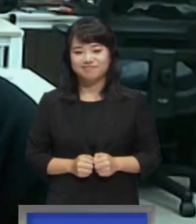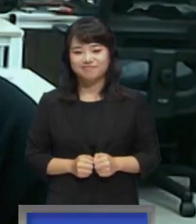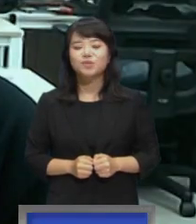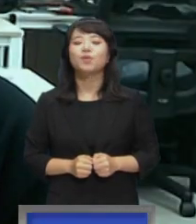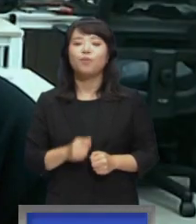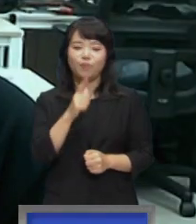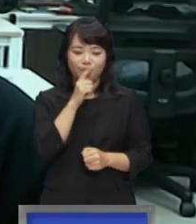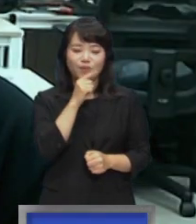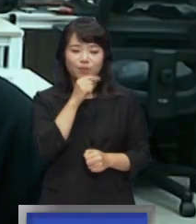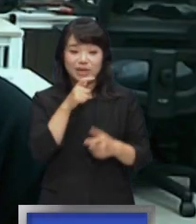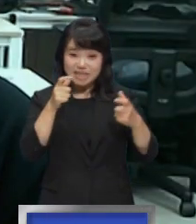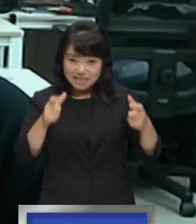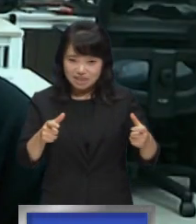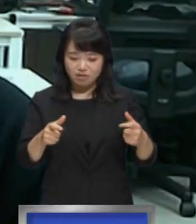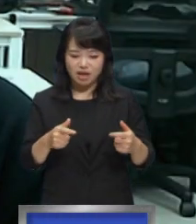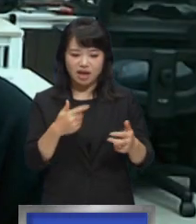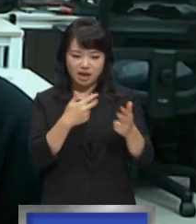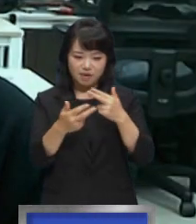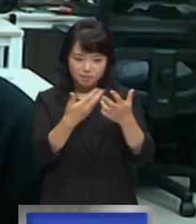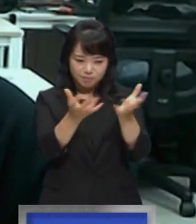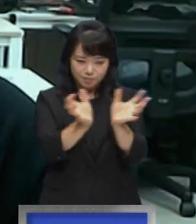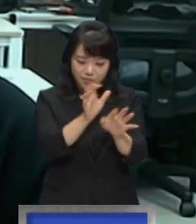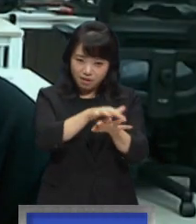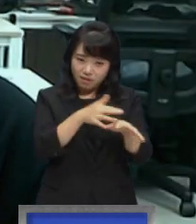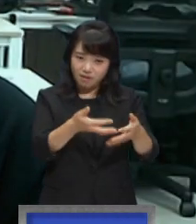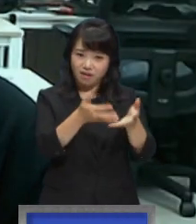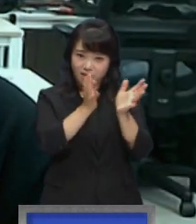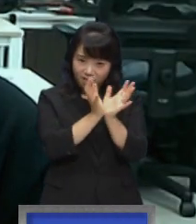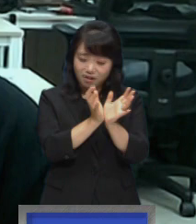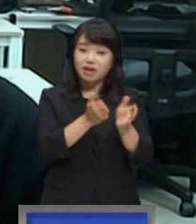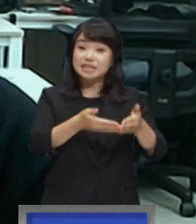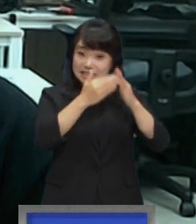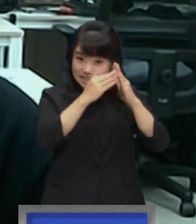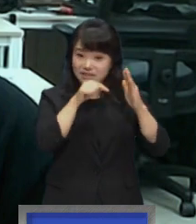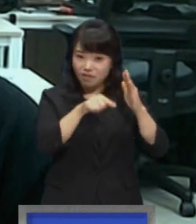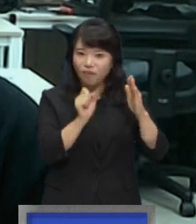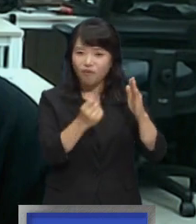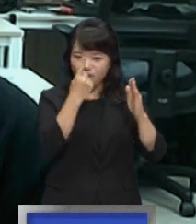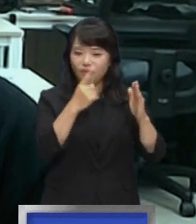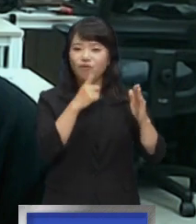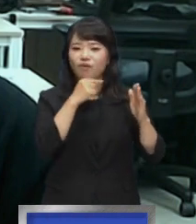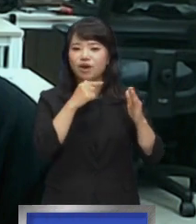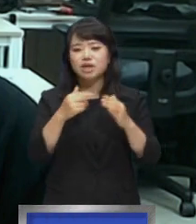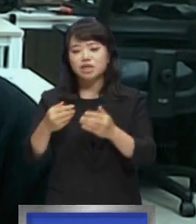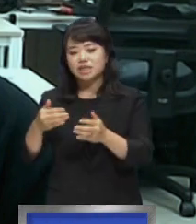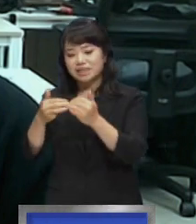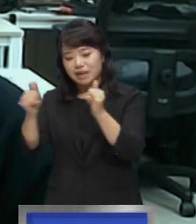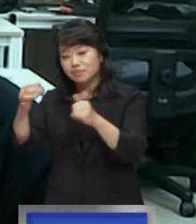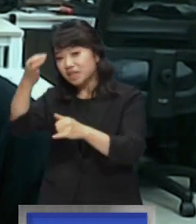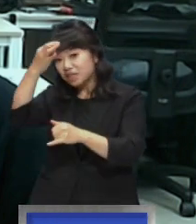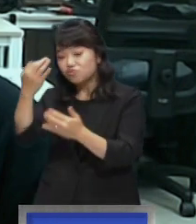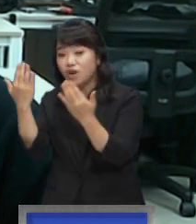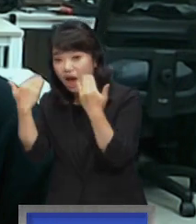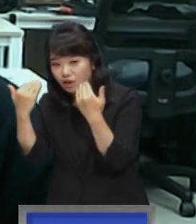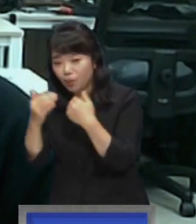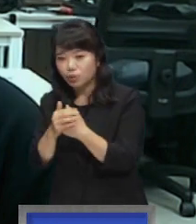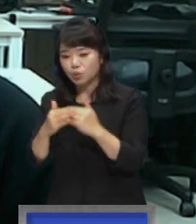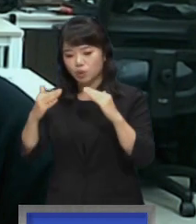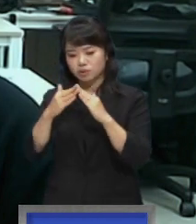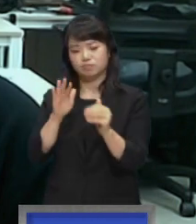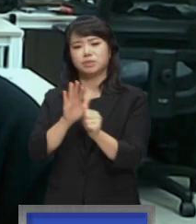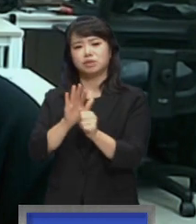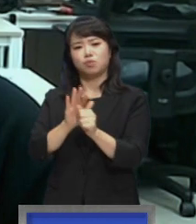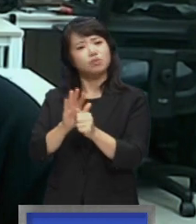네, 말씀하신 대로 지역의 협동조합 창업 지원 내용이 담겨져 있는데요. 이어서 이 주민기술학교와 또 주거지원 서비스를 말씀해